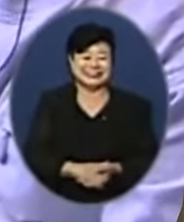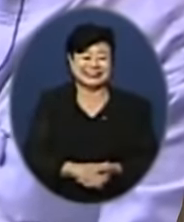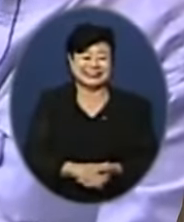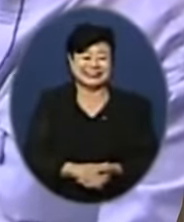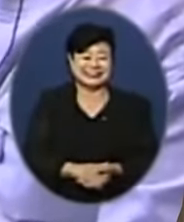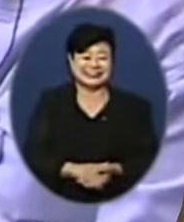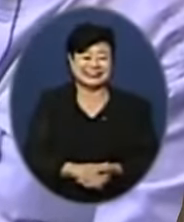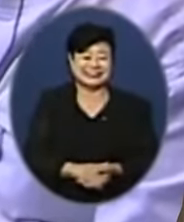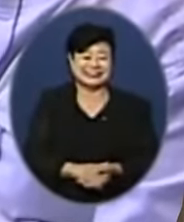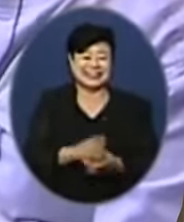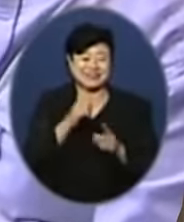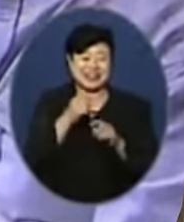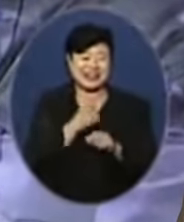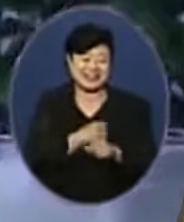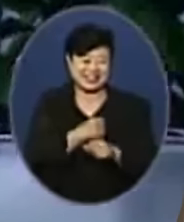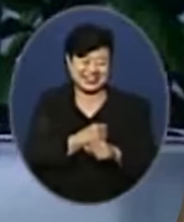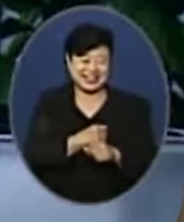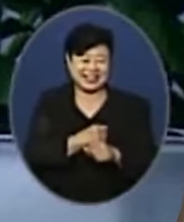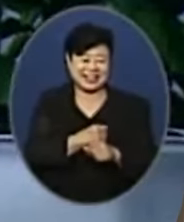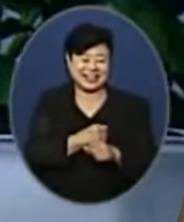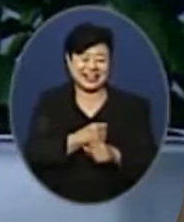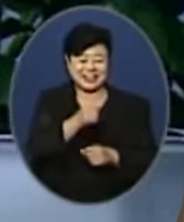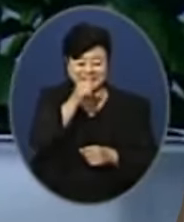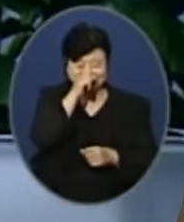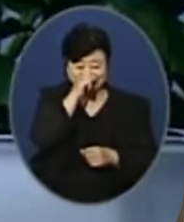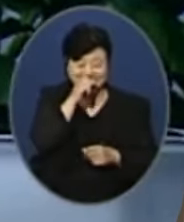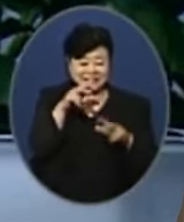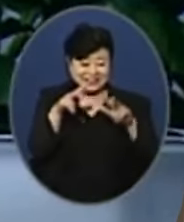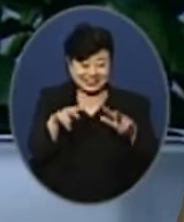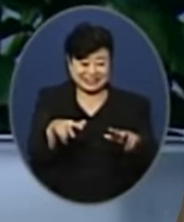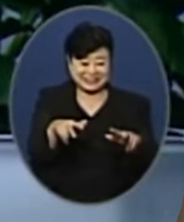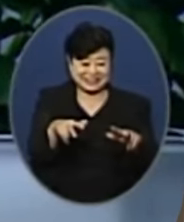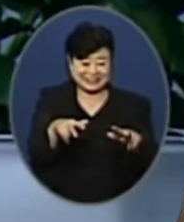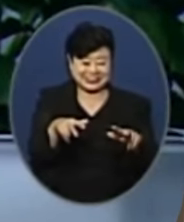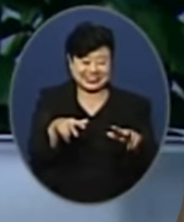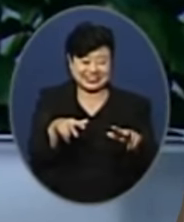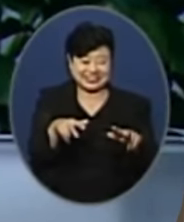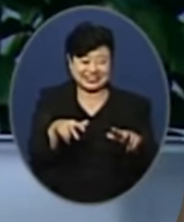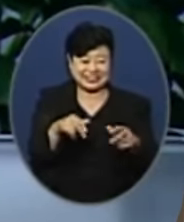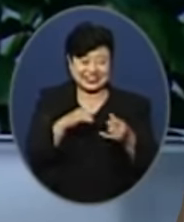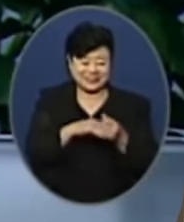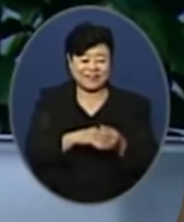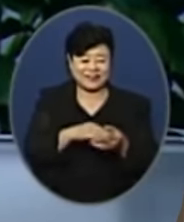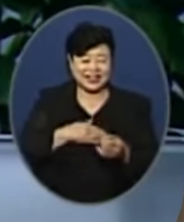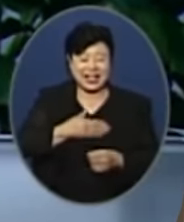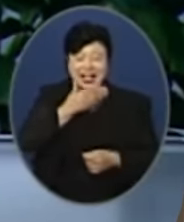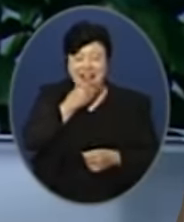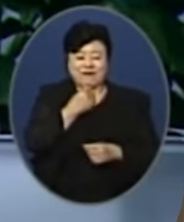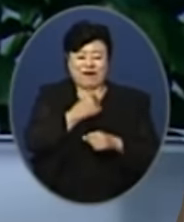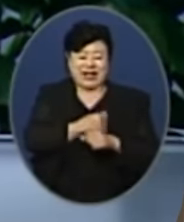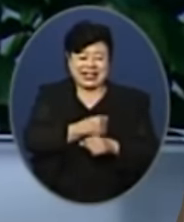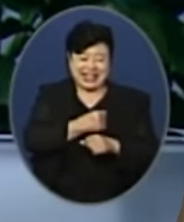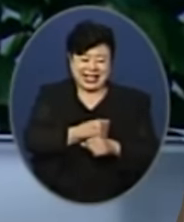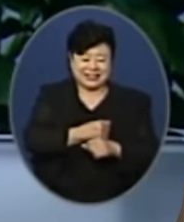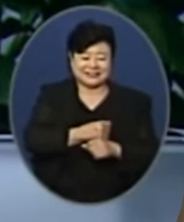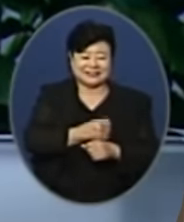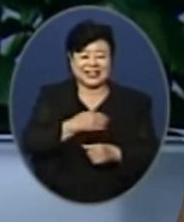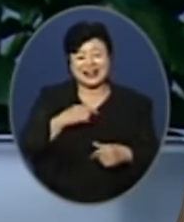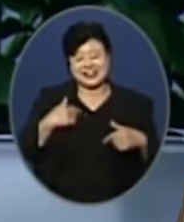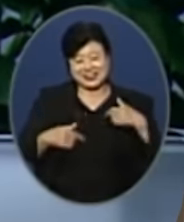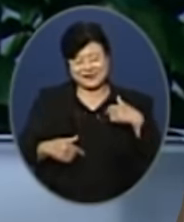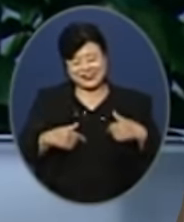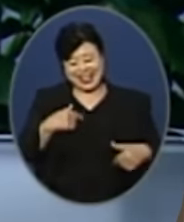네. 예, 말을 하시니까 좋습니다. 이제는 여러분이 꼭 나는 행복하다. 나는